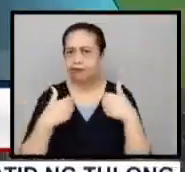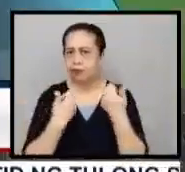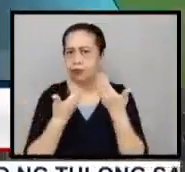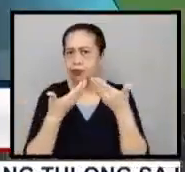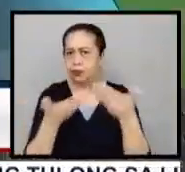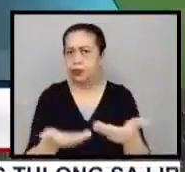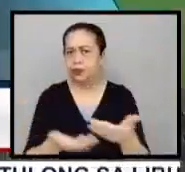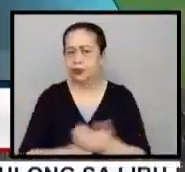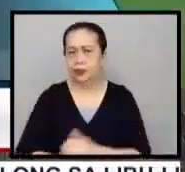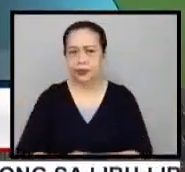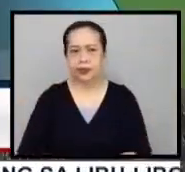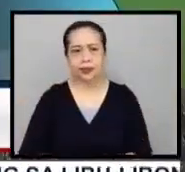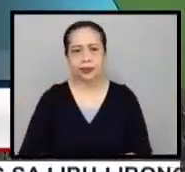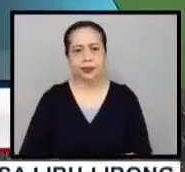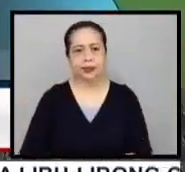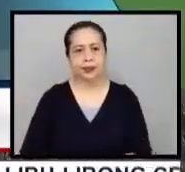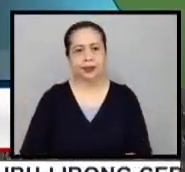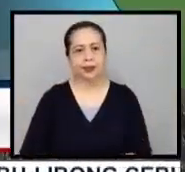results?